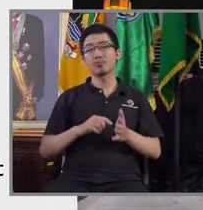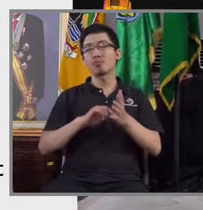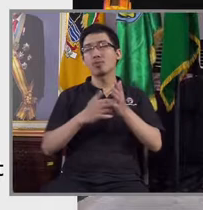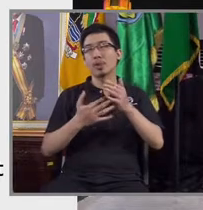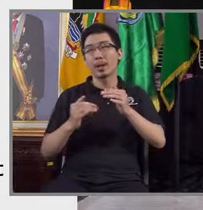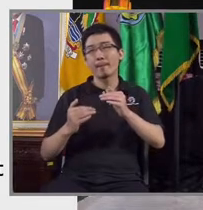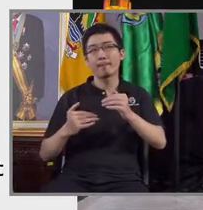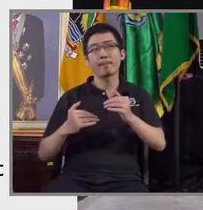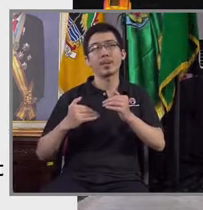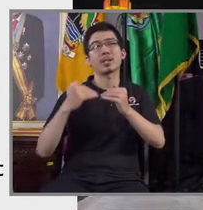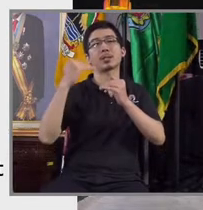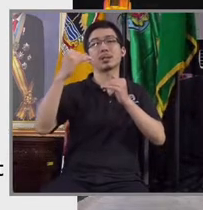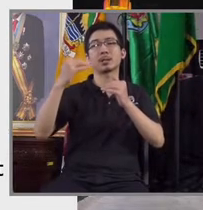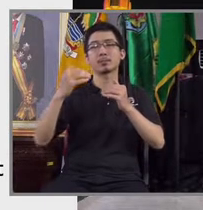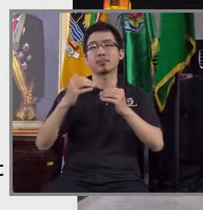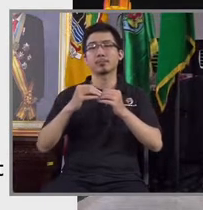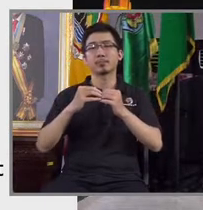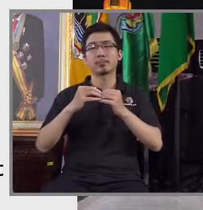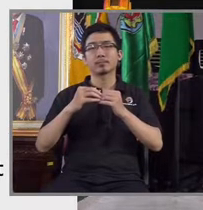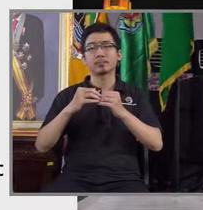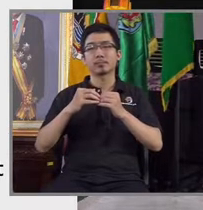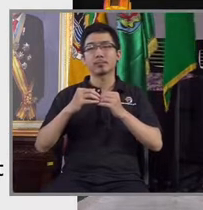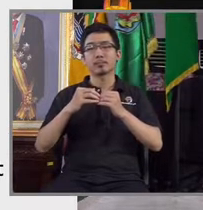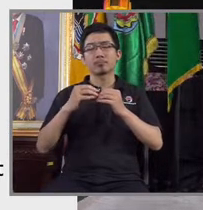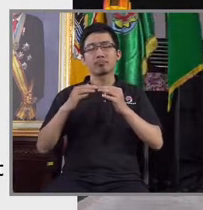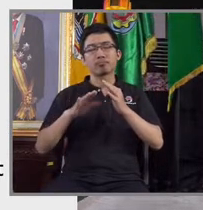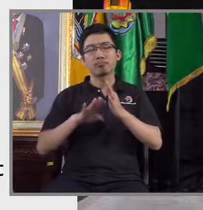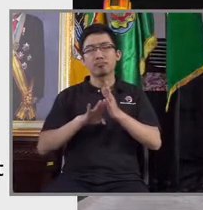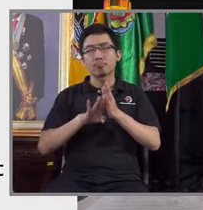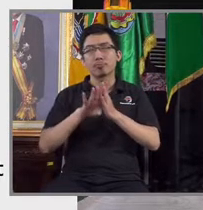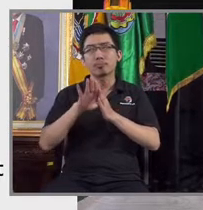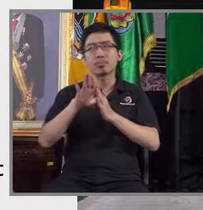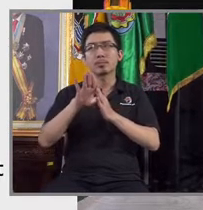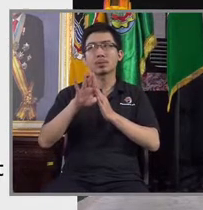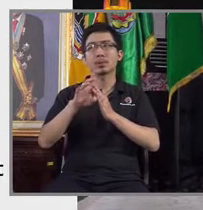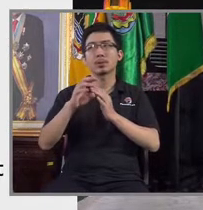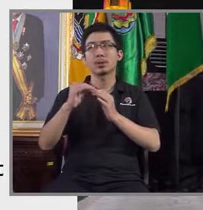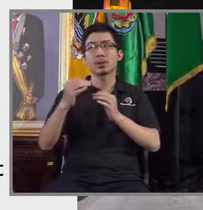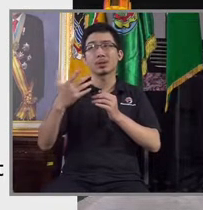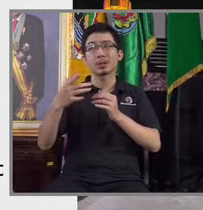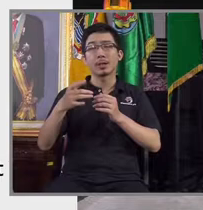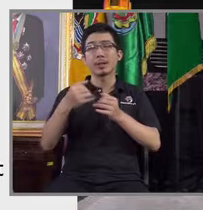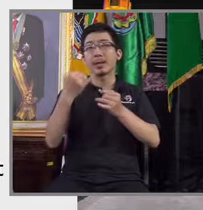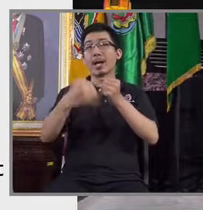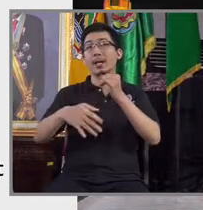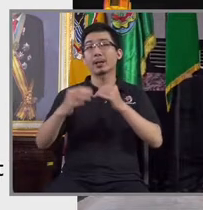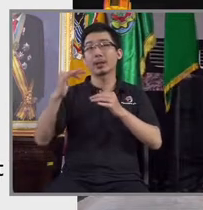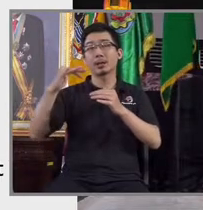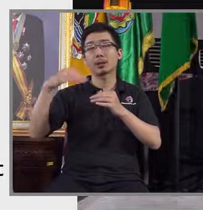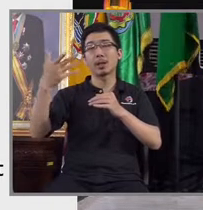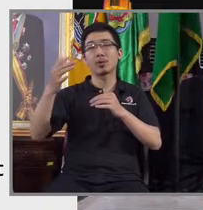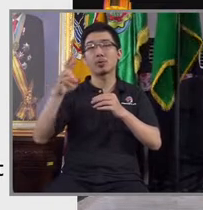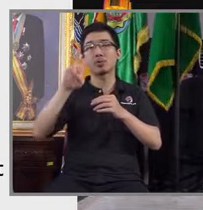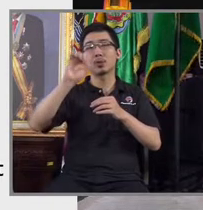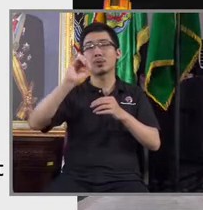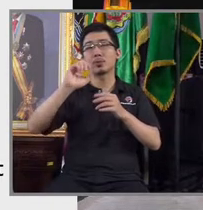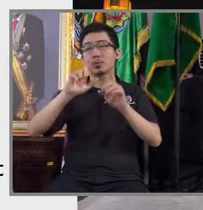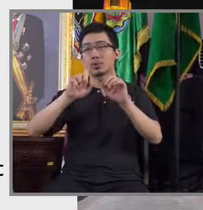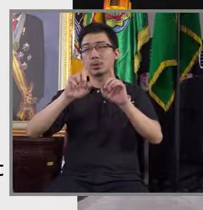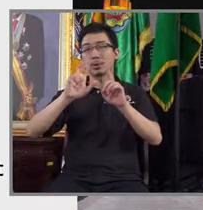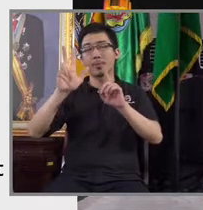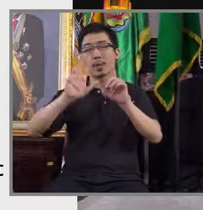kondisi baik di akhir tahun 2017 sebesar 52 koma sembilan persen